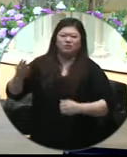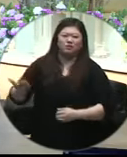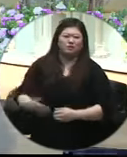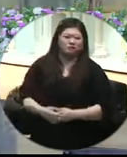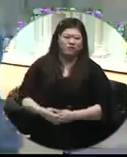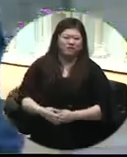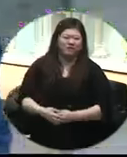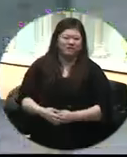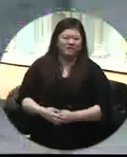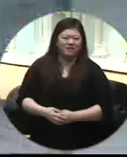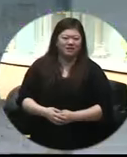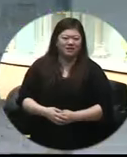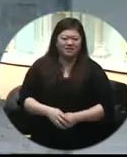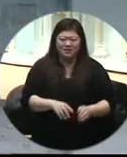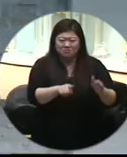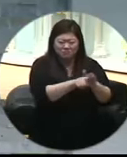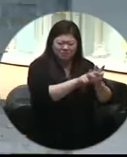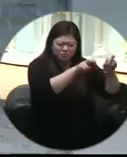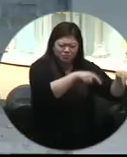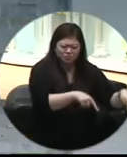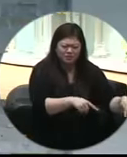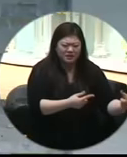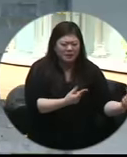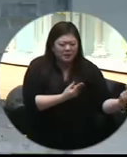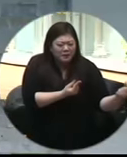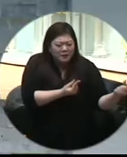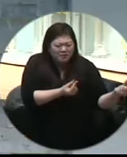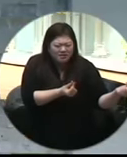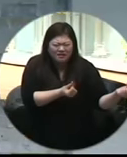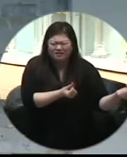세상 사람들과 기준이 같아서는 안 됩니다.